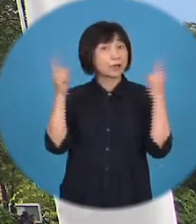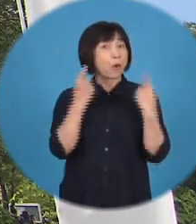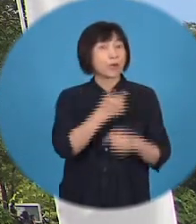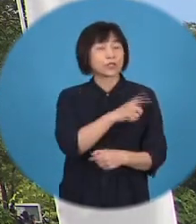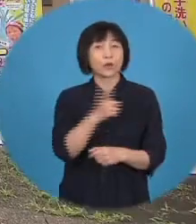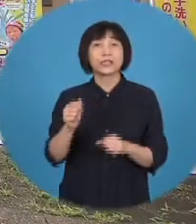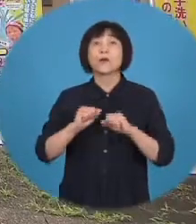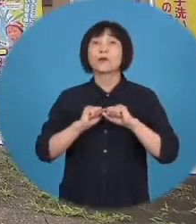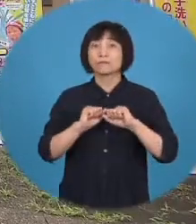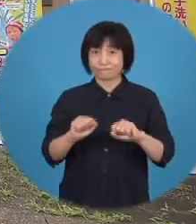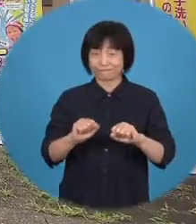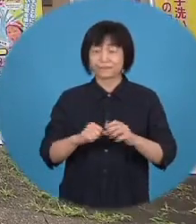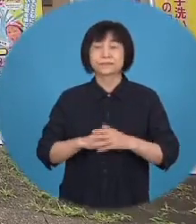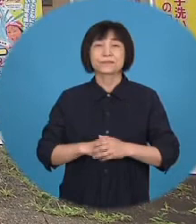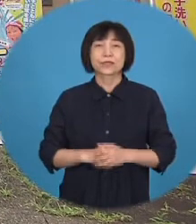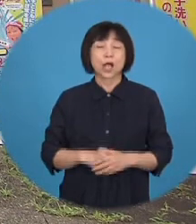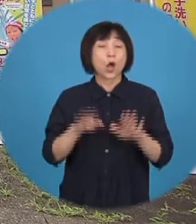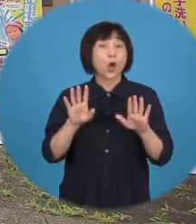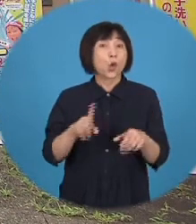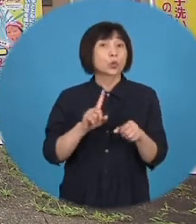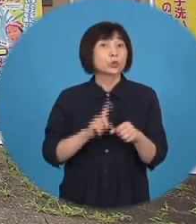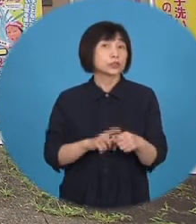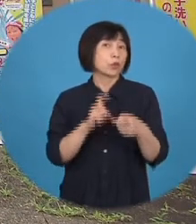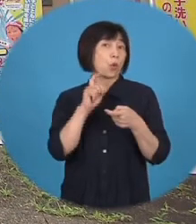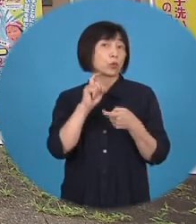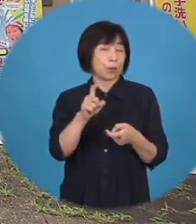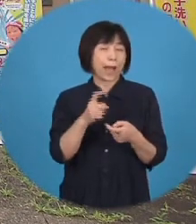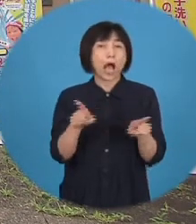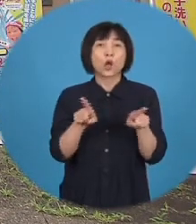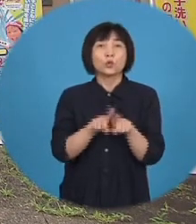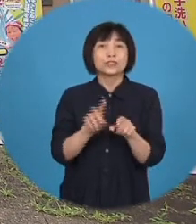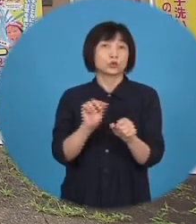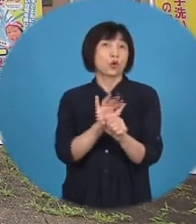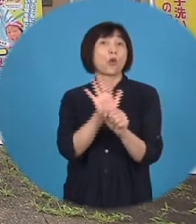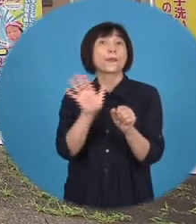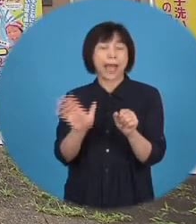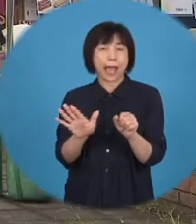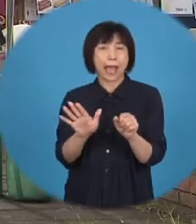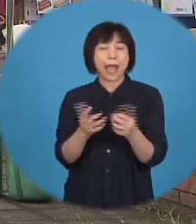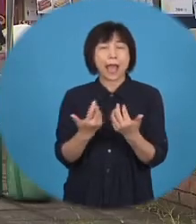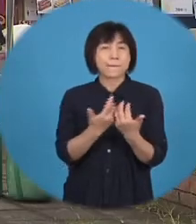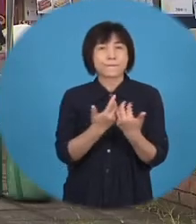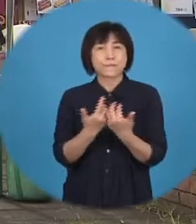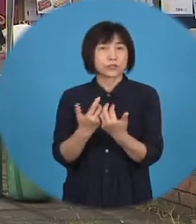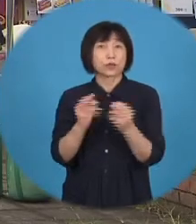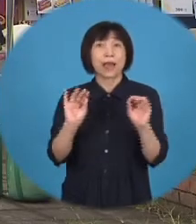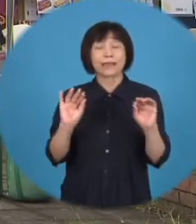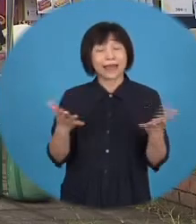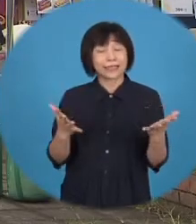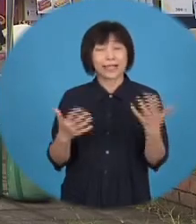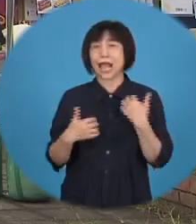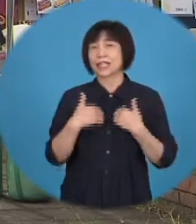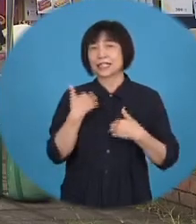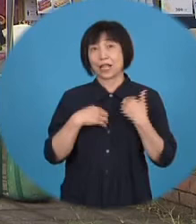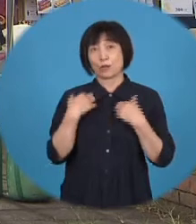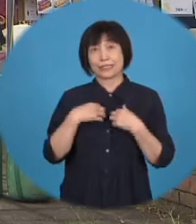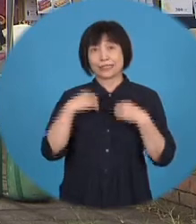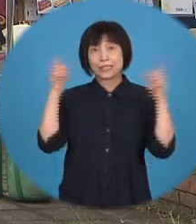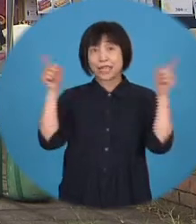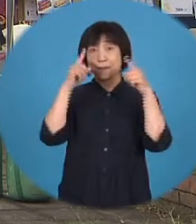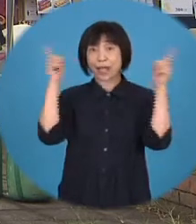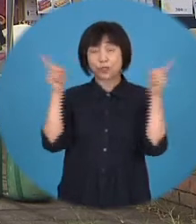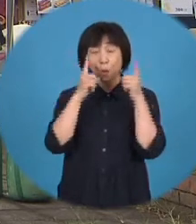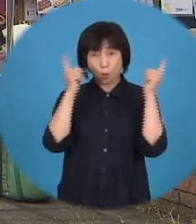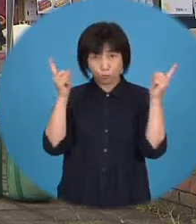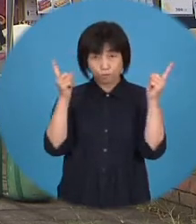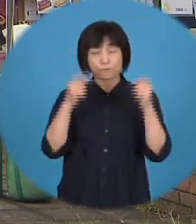。今年のキーワードはウィズコロナ、密を作らず楽しめるイベントの情報や新型コ